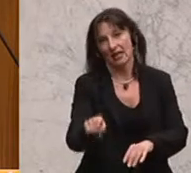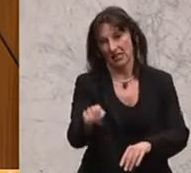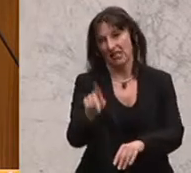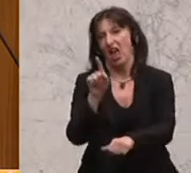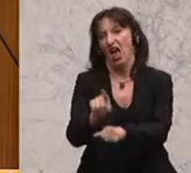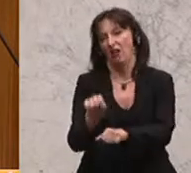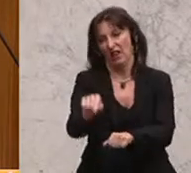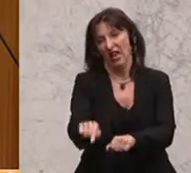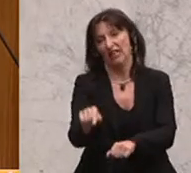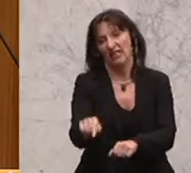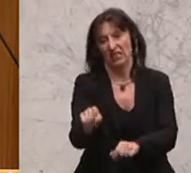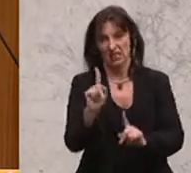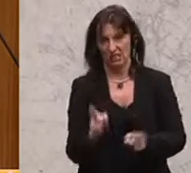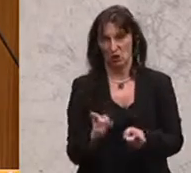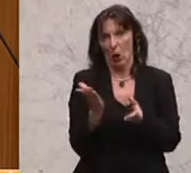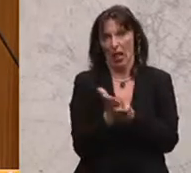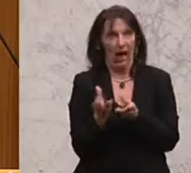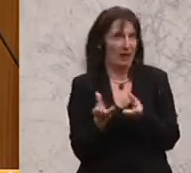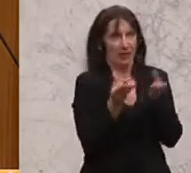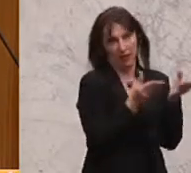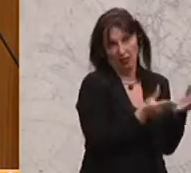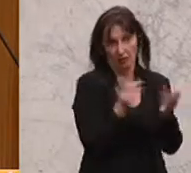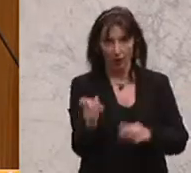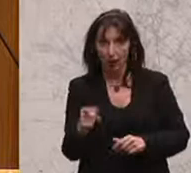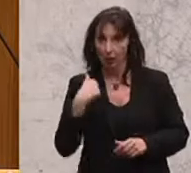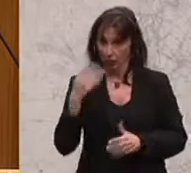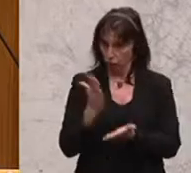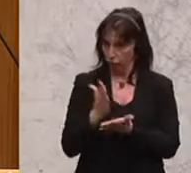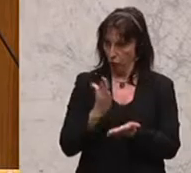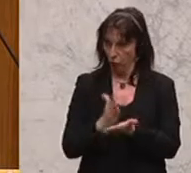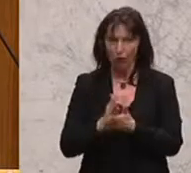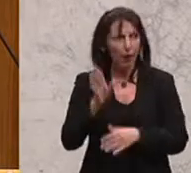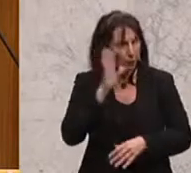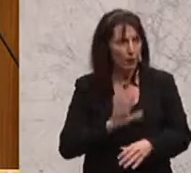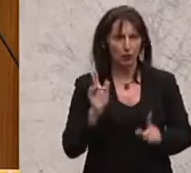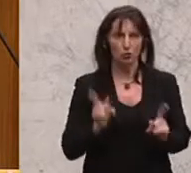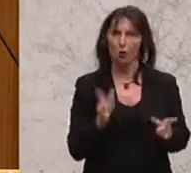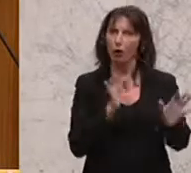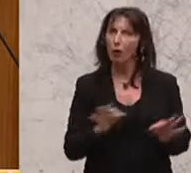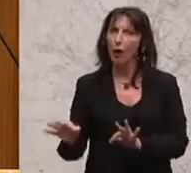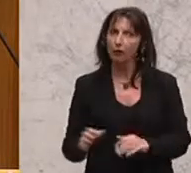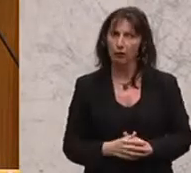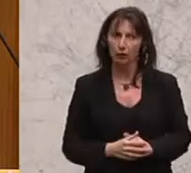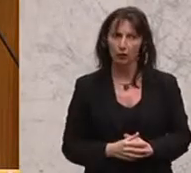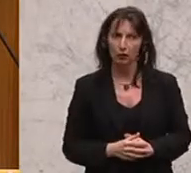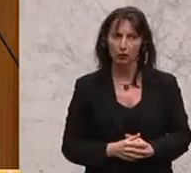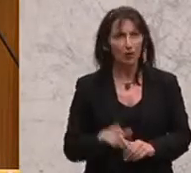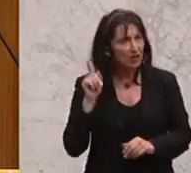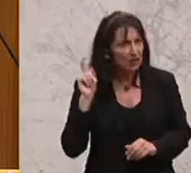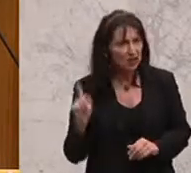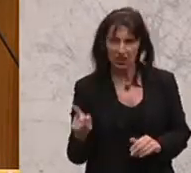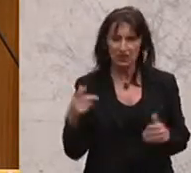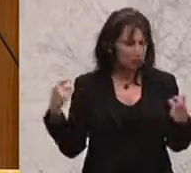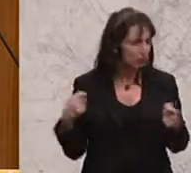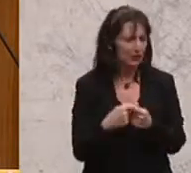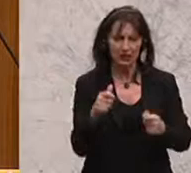Wir haben ja schon alles ausrecherchiert, wie es Ihrem Ministerium zugeht. Machen Sie dort Ordnung, weil das ist jedenfalls gegen jeden